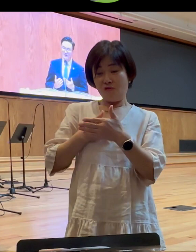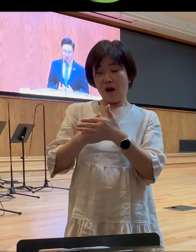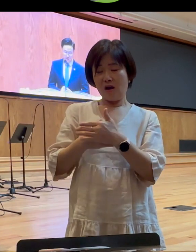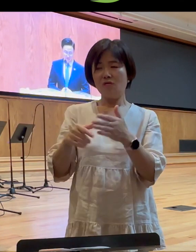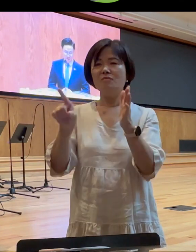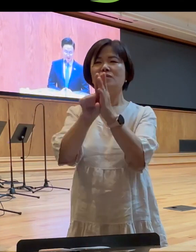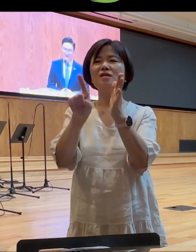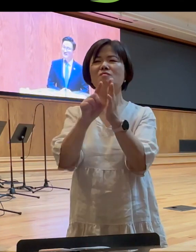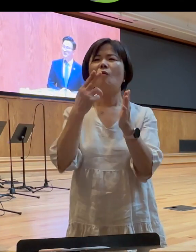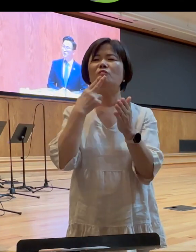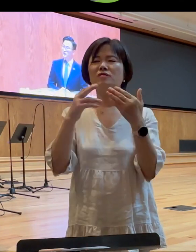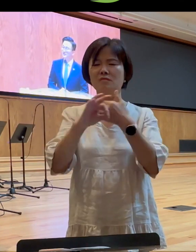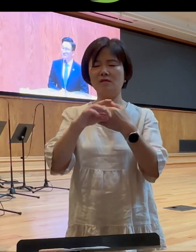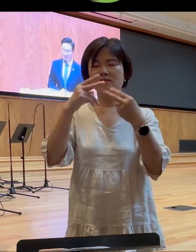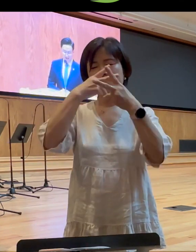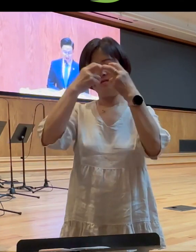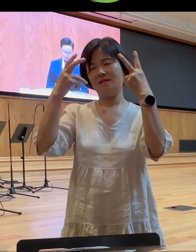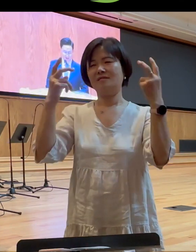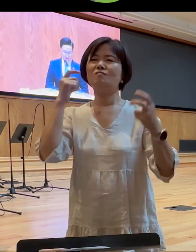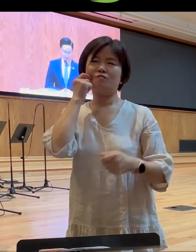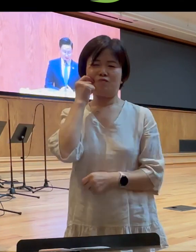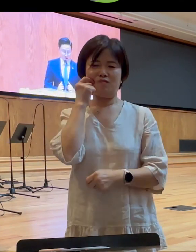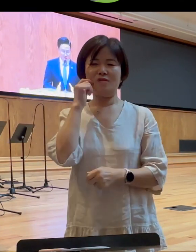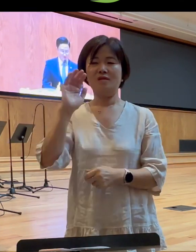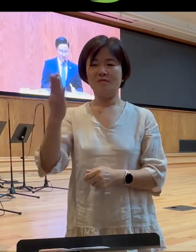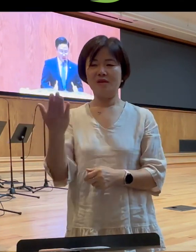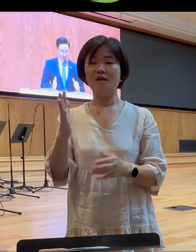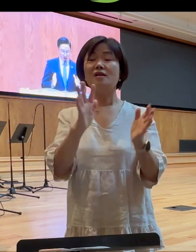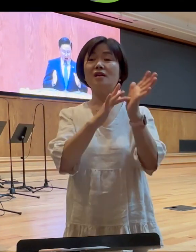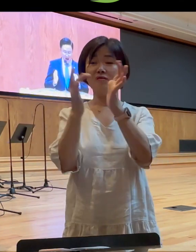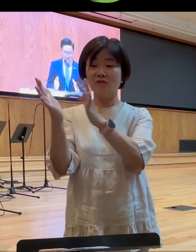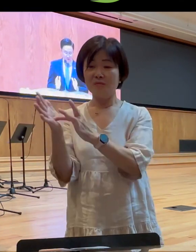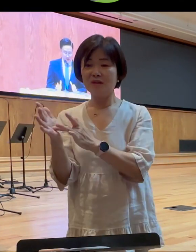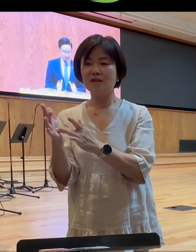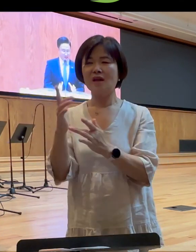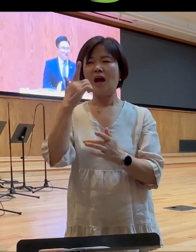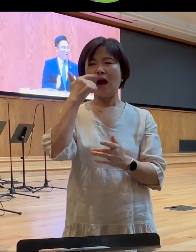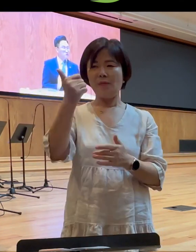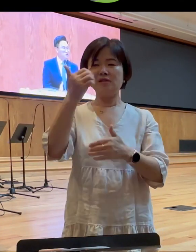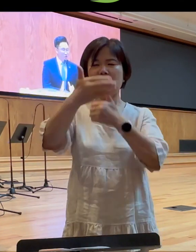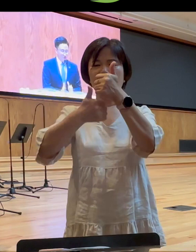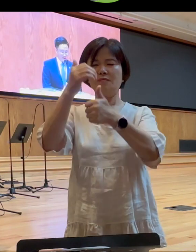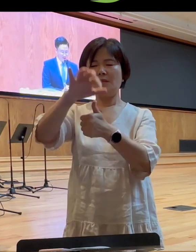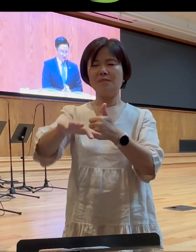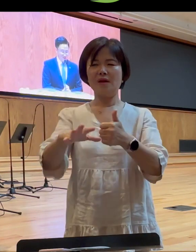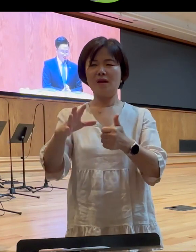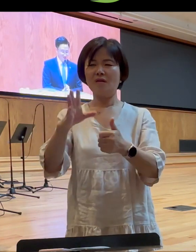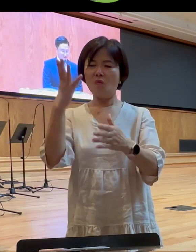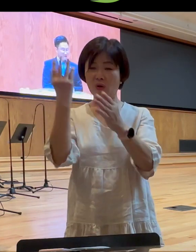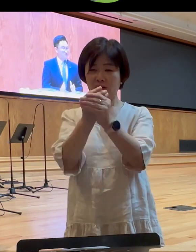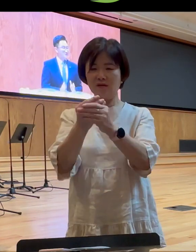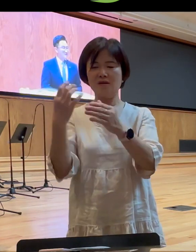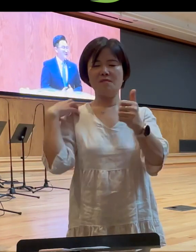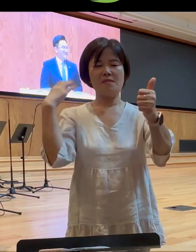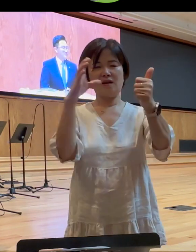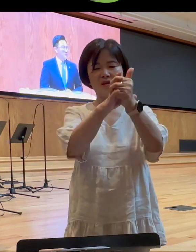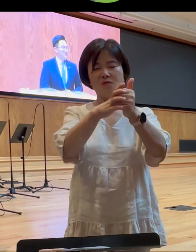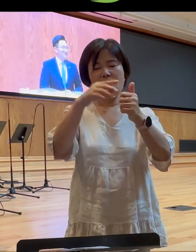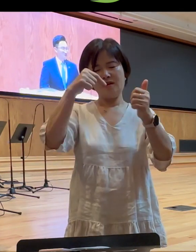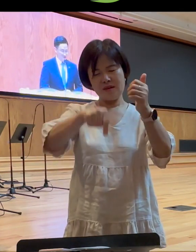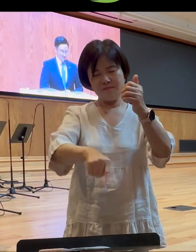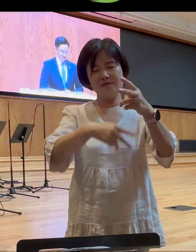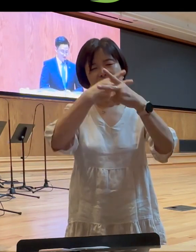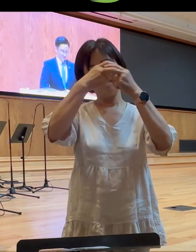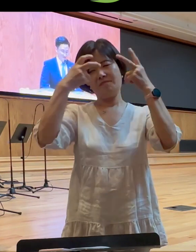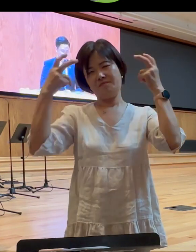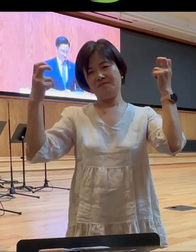믿지 못하면 잠이 오지 않습니다. 예수님은 아버지 하나님께 전적으로 맡기고 깊은 잠에 드셨던